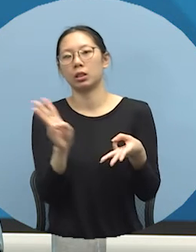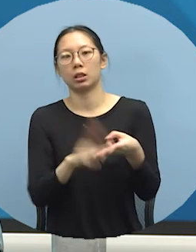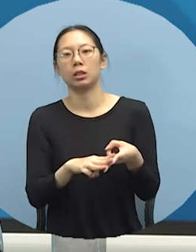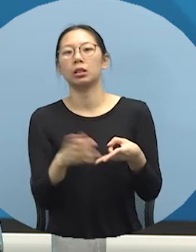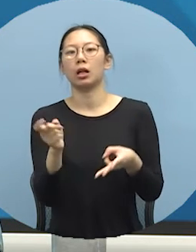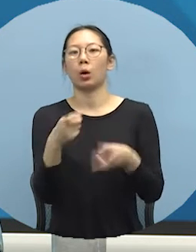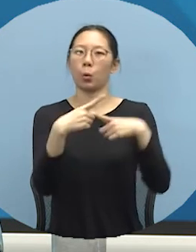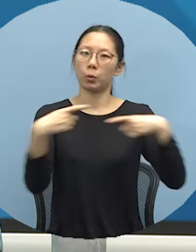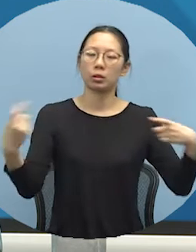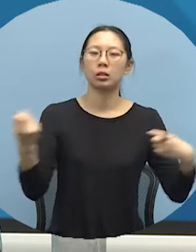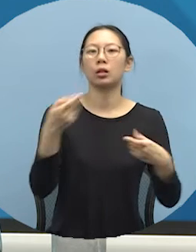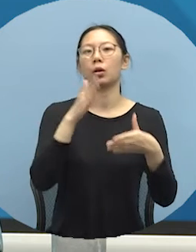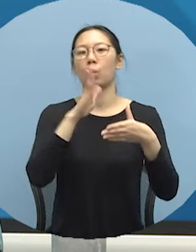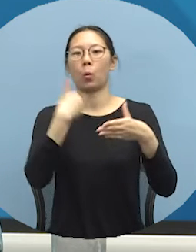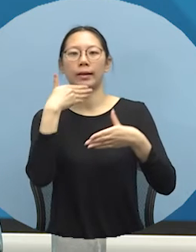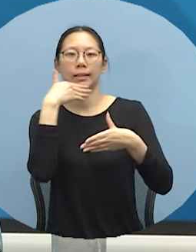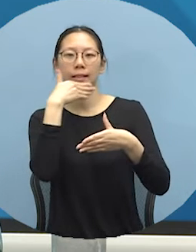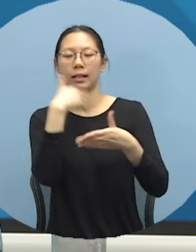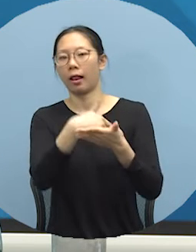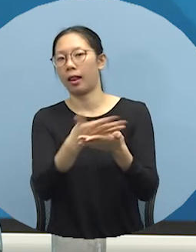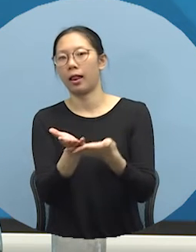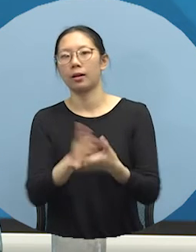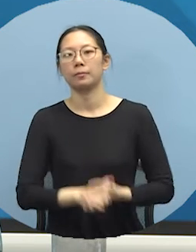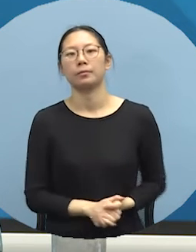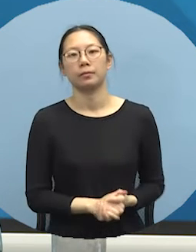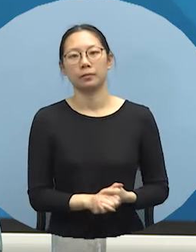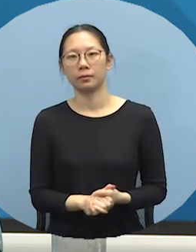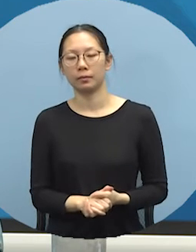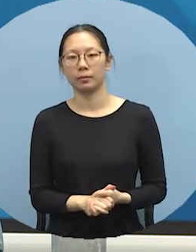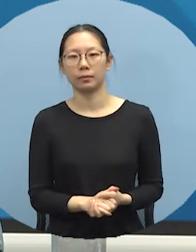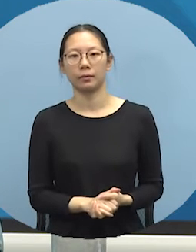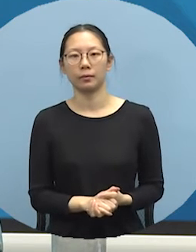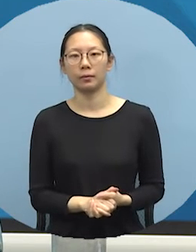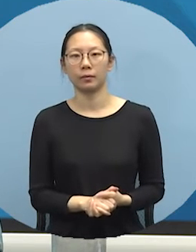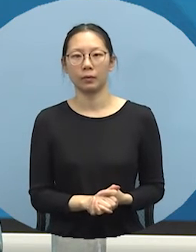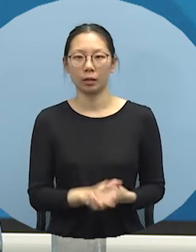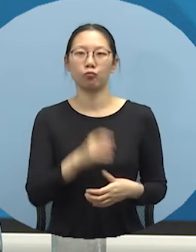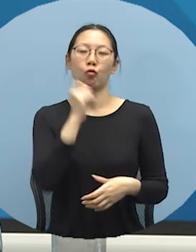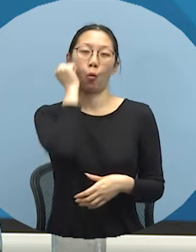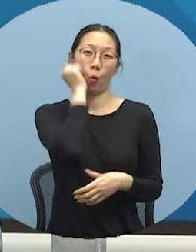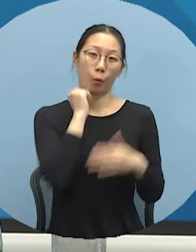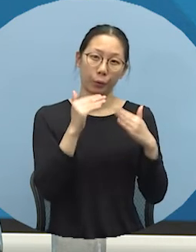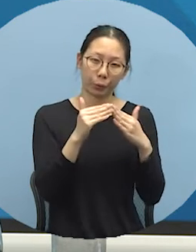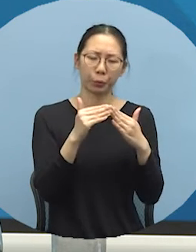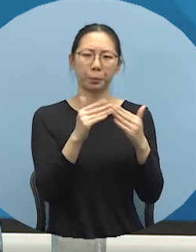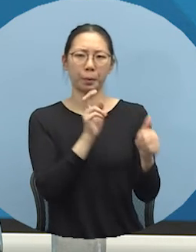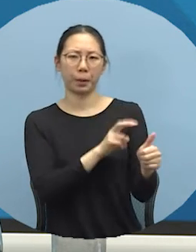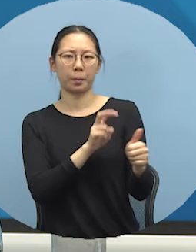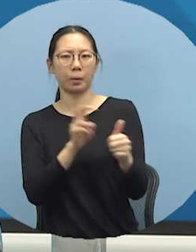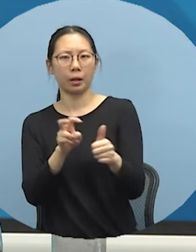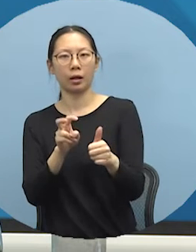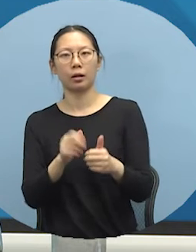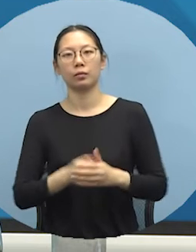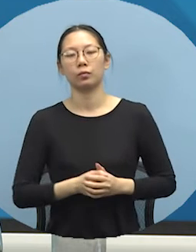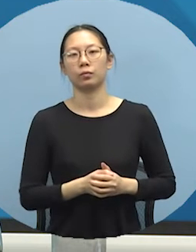埗、啊、沙田、啊、九龍城、啊、葵青等等的。在啲老人院我們都見到有多處